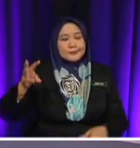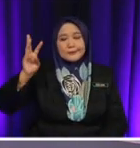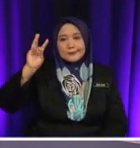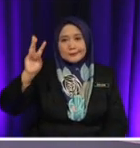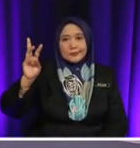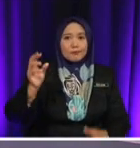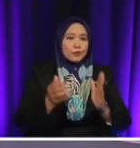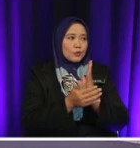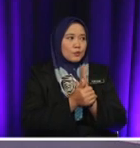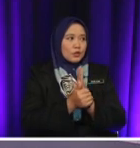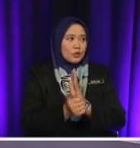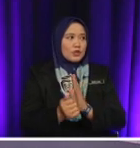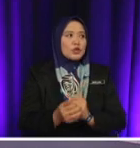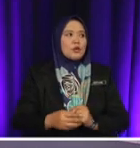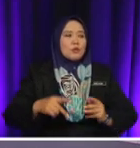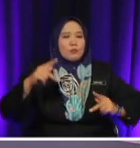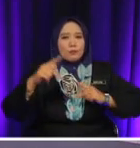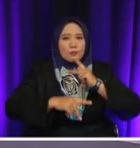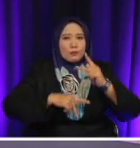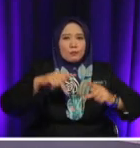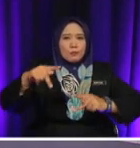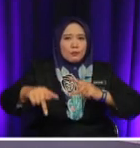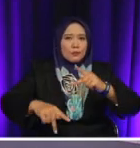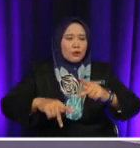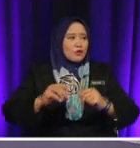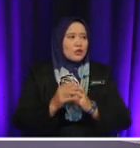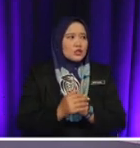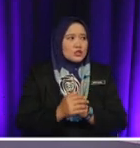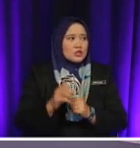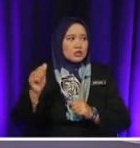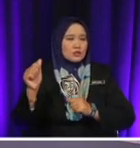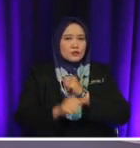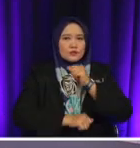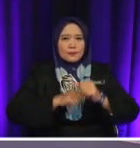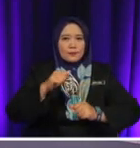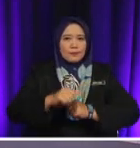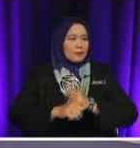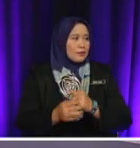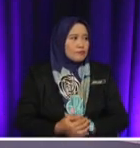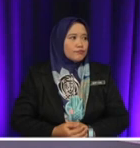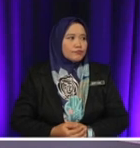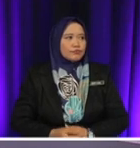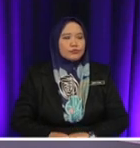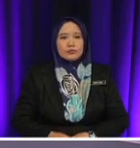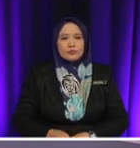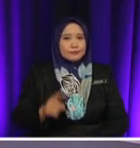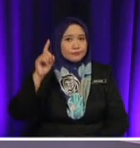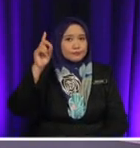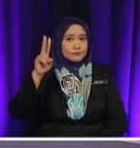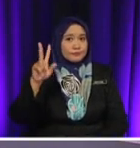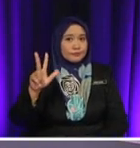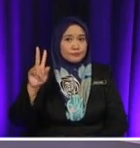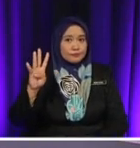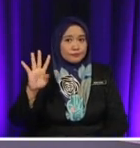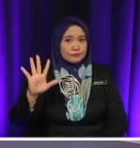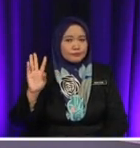iaitu mengelas mengguna Perhubungan ruang dan masa meramal okey mengukur dan menggunakan nombor